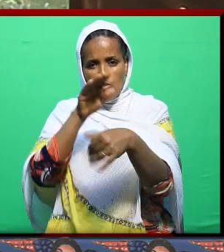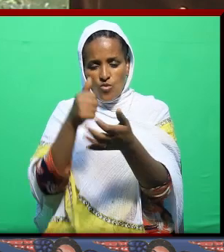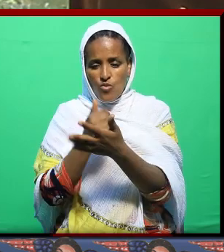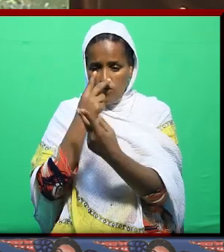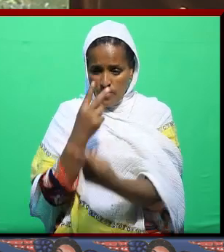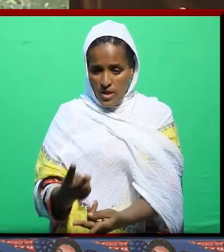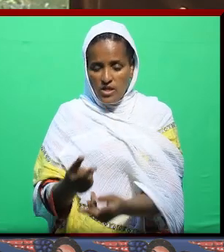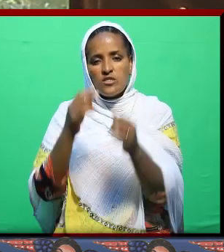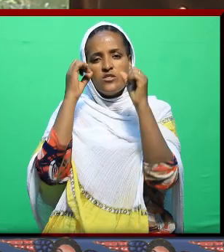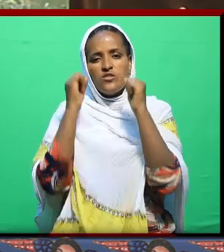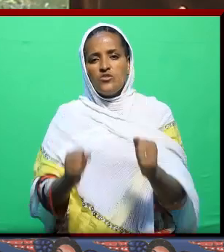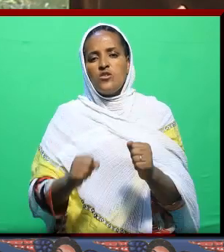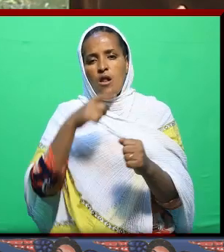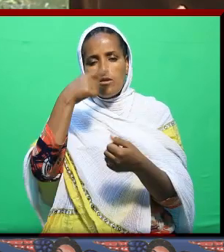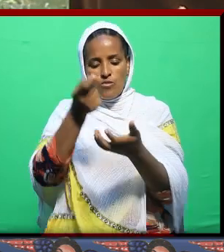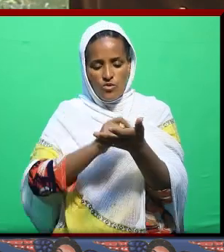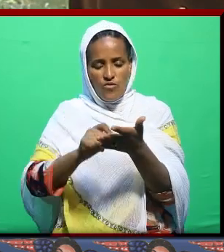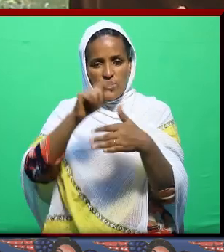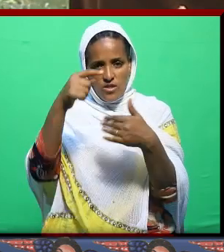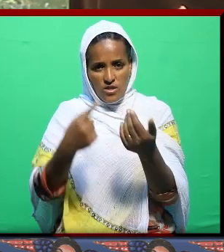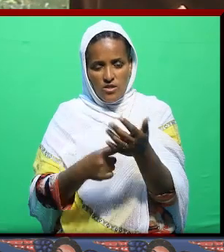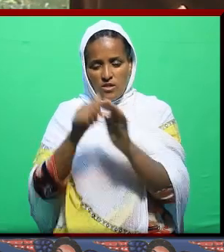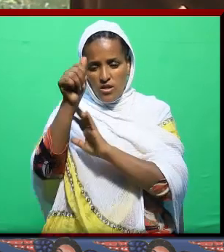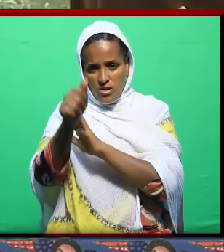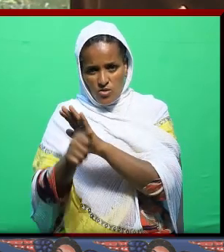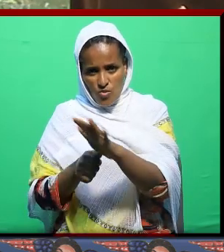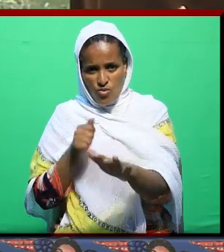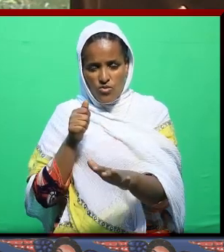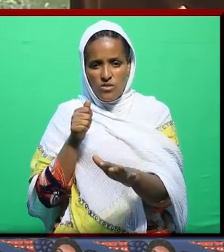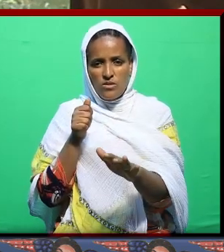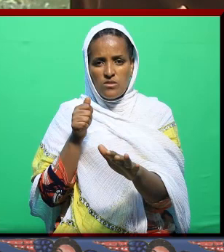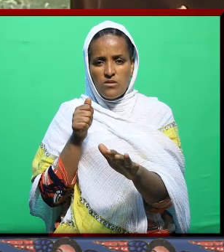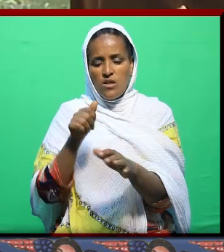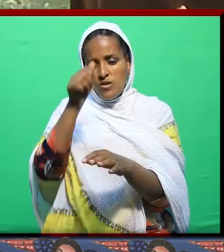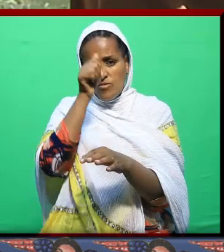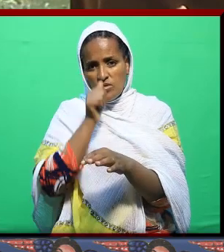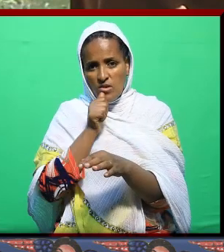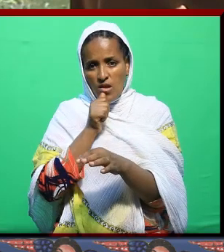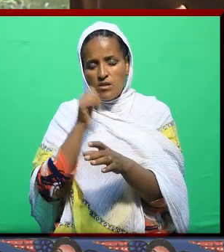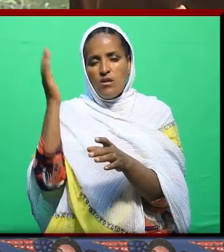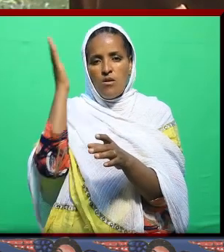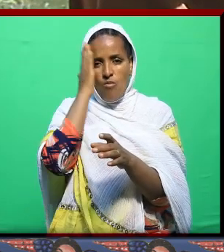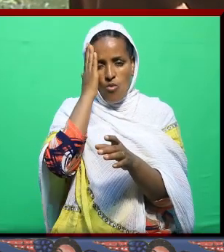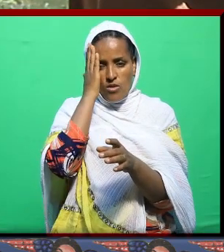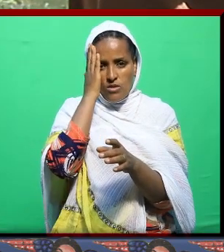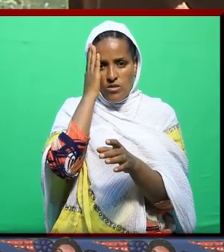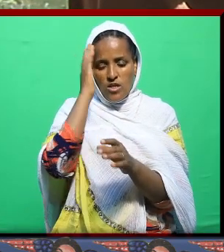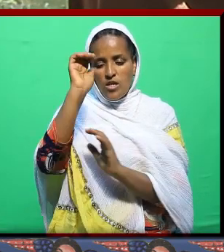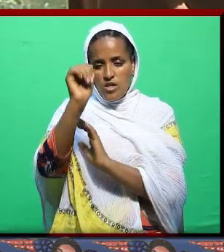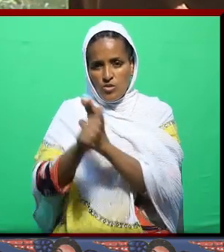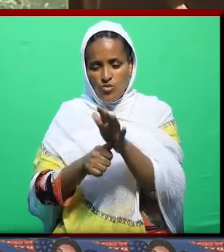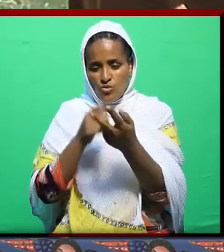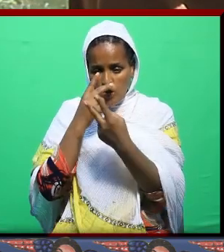ህቧት የተሰወሩትን መመልከት ይችላል ተብሎ ተጽፏል ስለዚህ የተሰወሩትን ምስጢራት